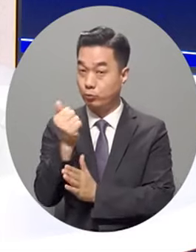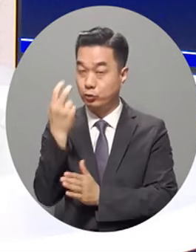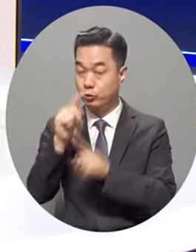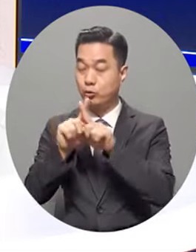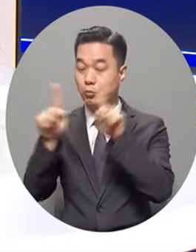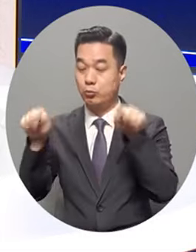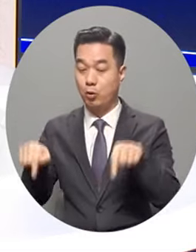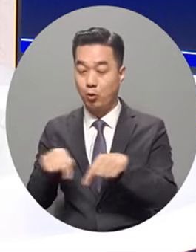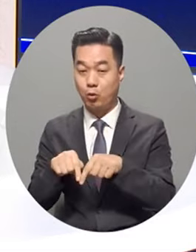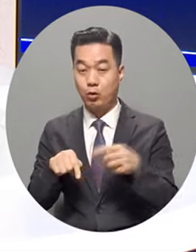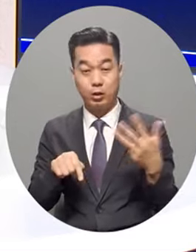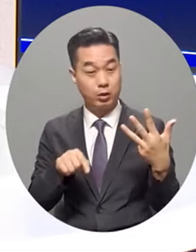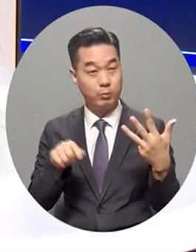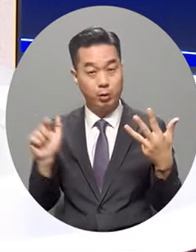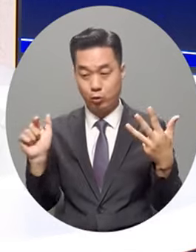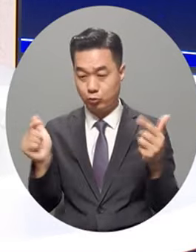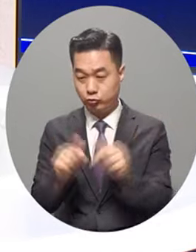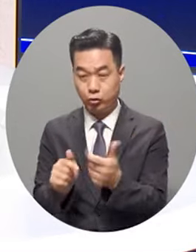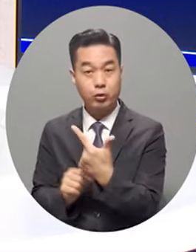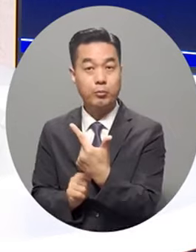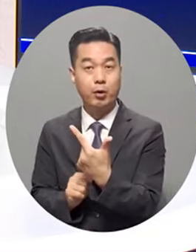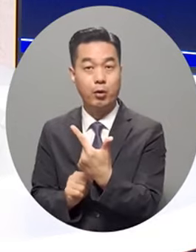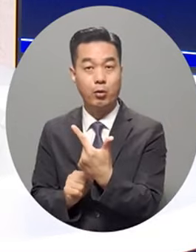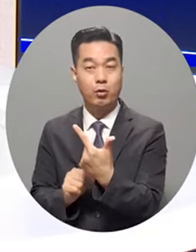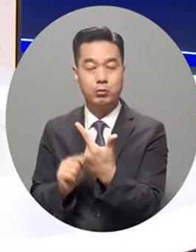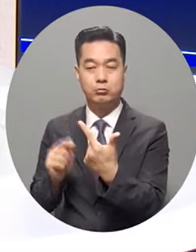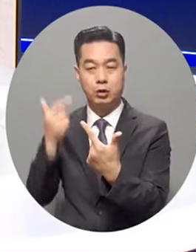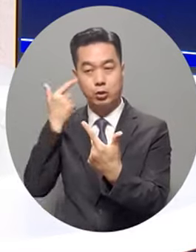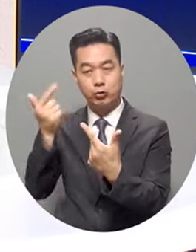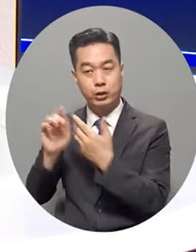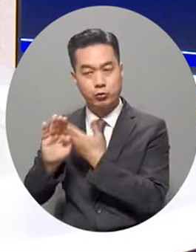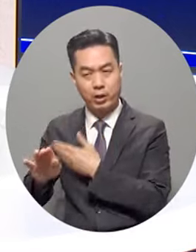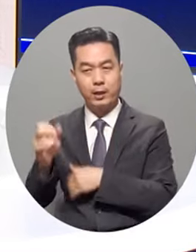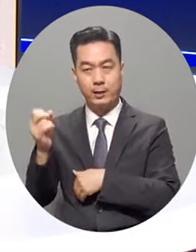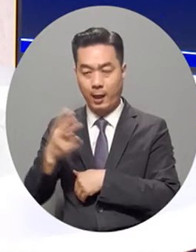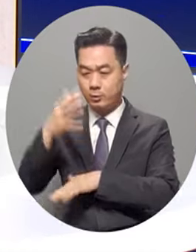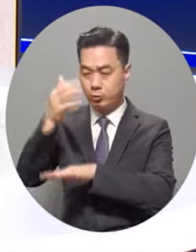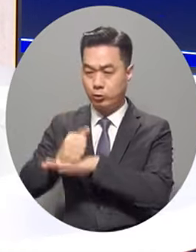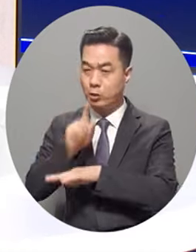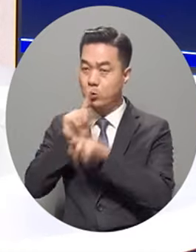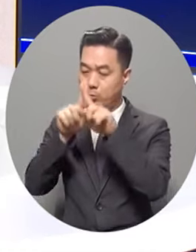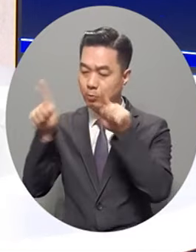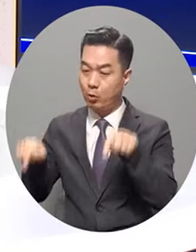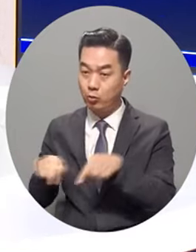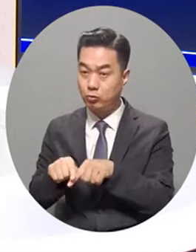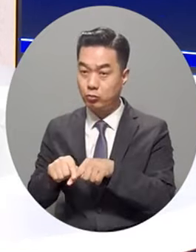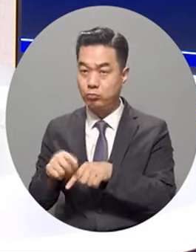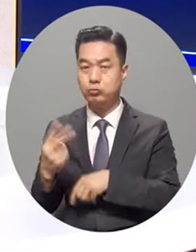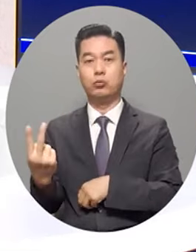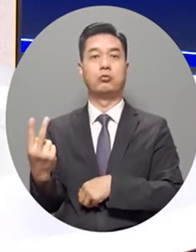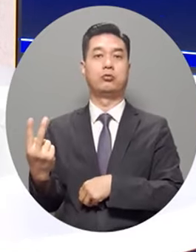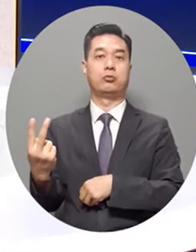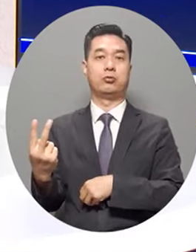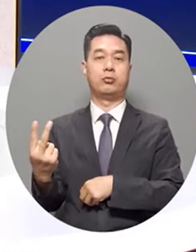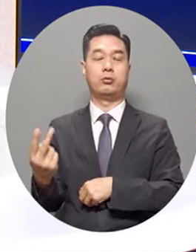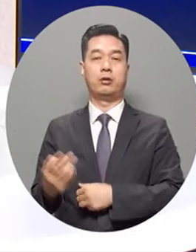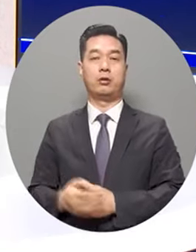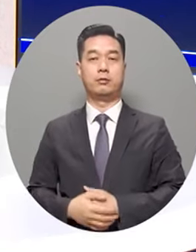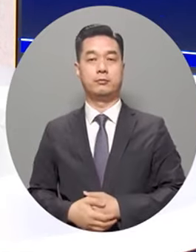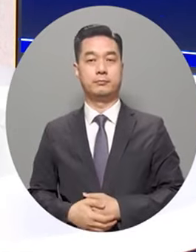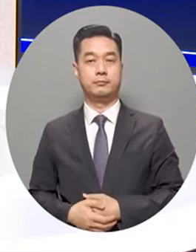여덟 명이던 혐의자가 여섯 명이 됐고 여세 뒤 다시 낸 최종 보고서에서는 두 명으로 줄었습니다이